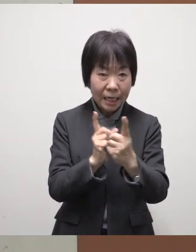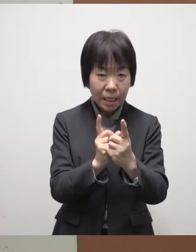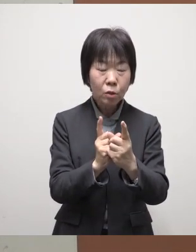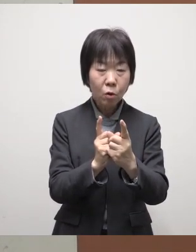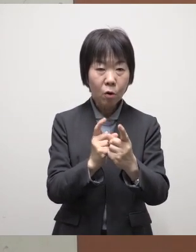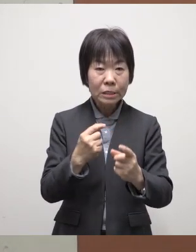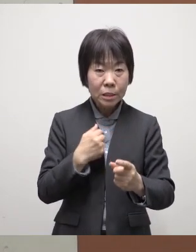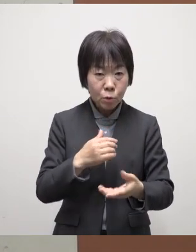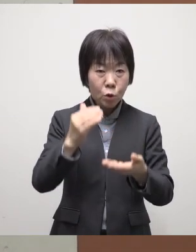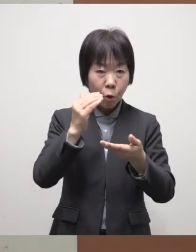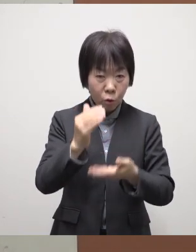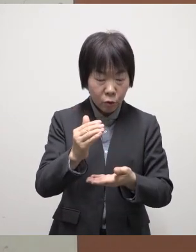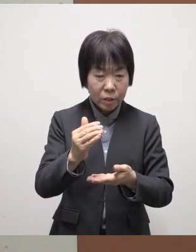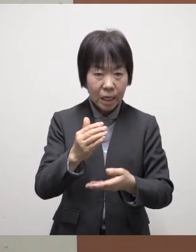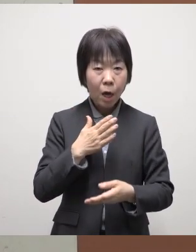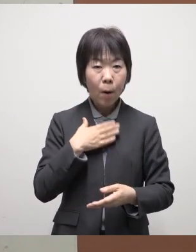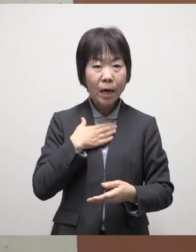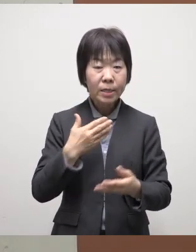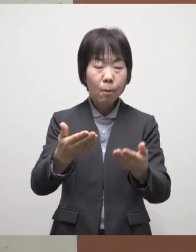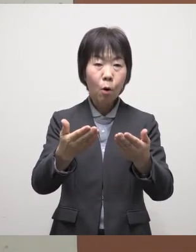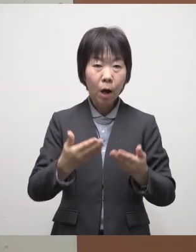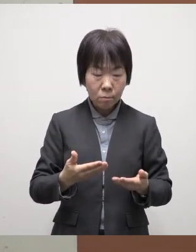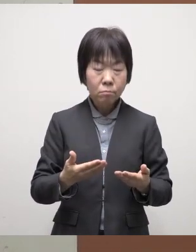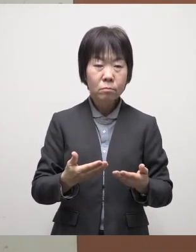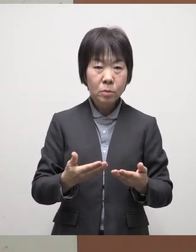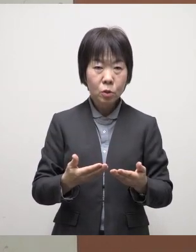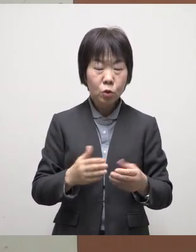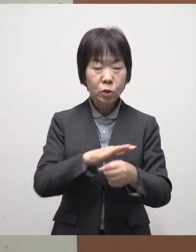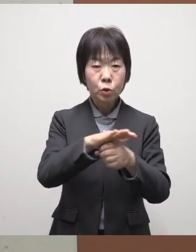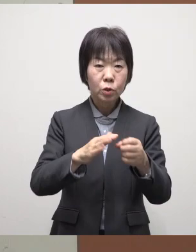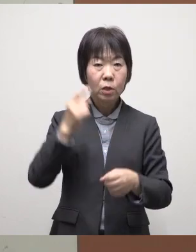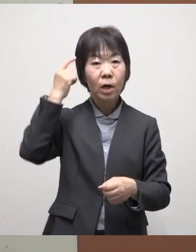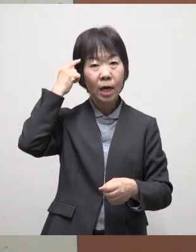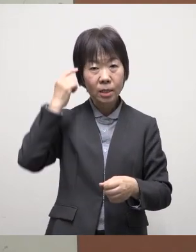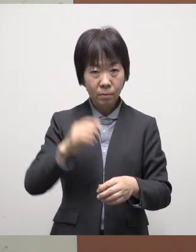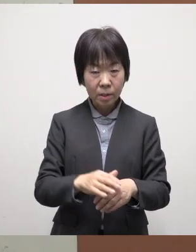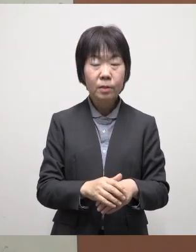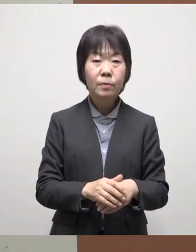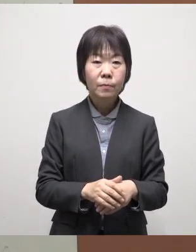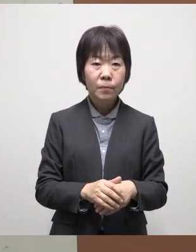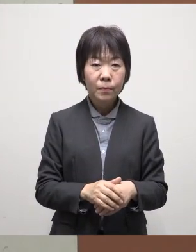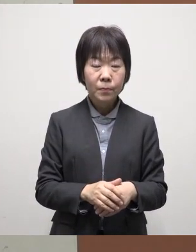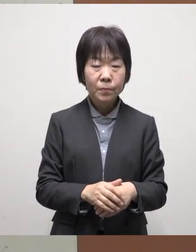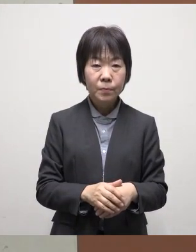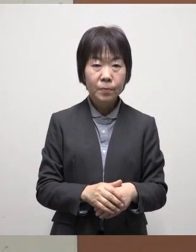わがこととして講師ていただくことが重要だと考えております